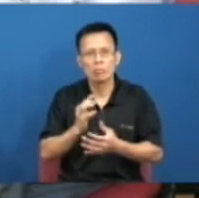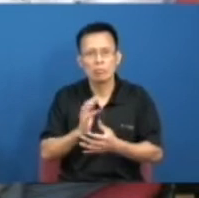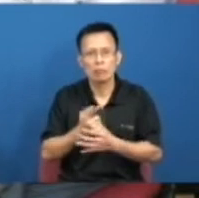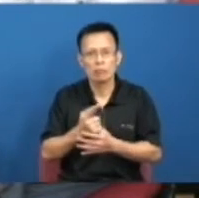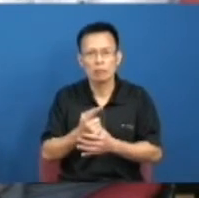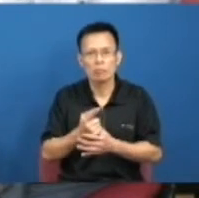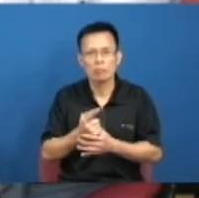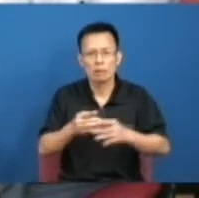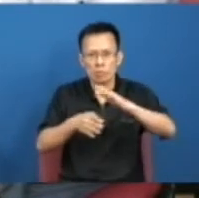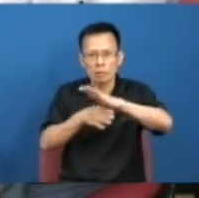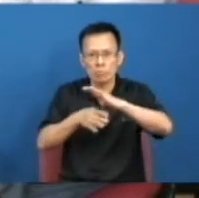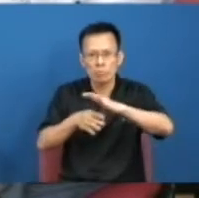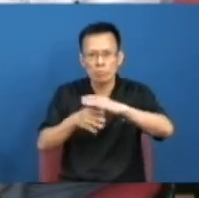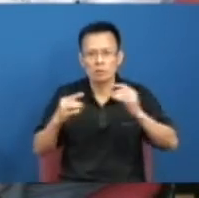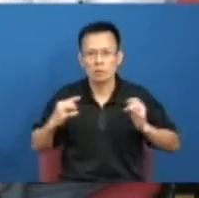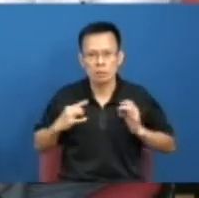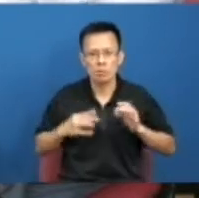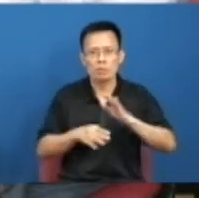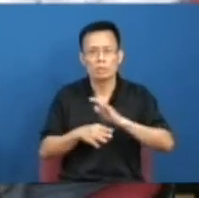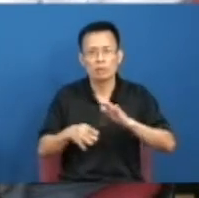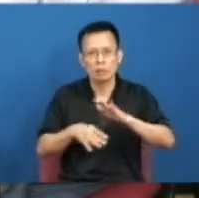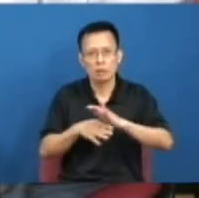量小通常一般是